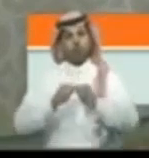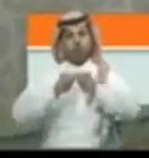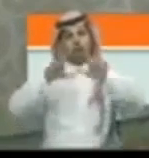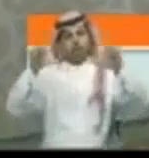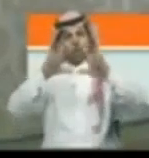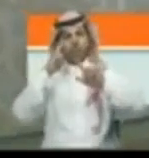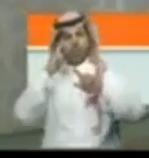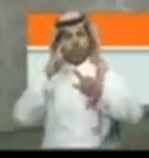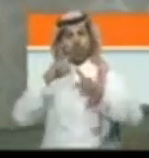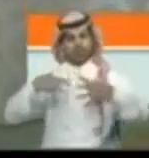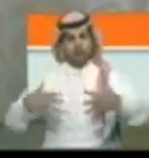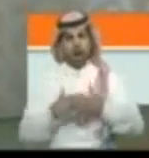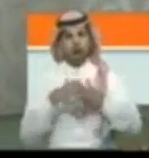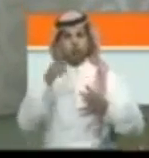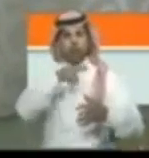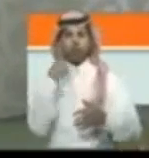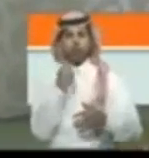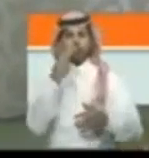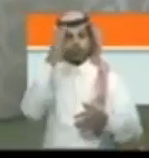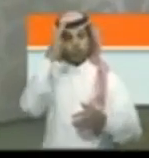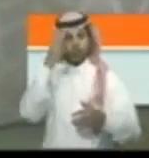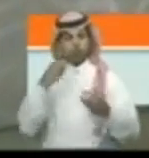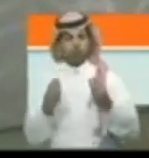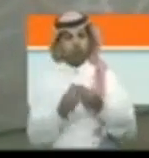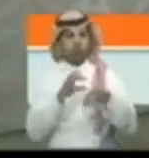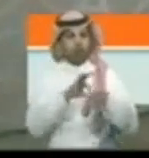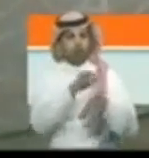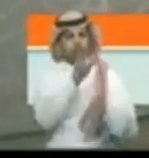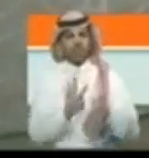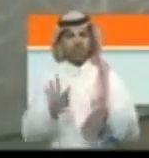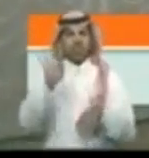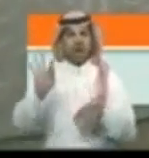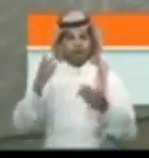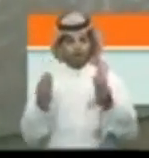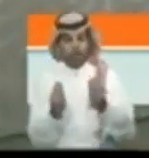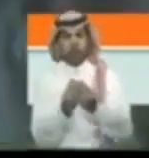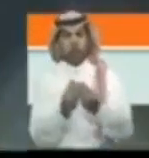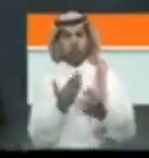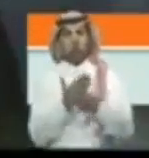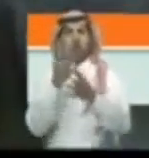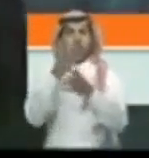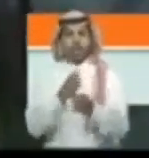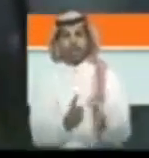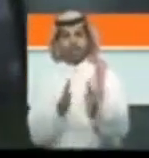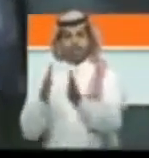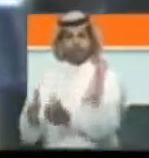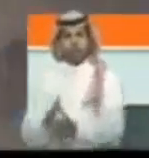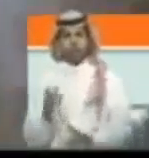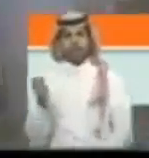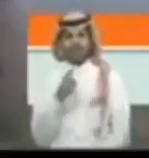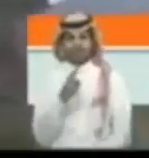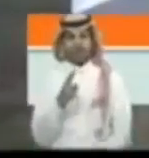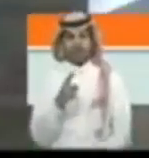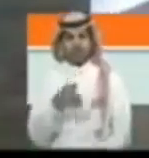البهية التي تجمع بين القيادة والشعب، سائلا الله عز وجل أن يحفظهم. ولأن شهرا